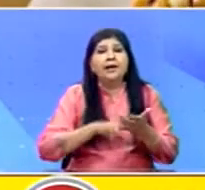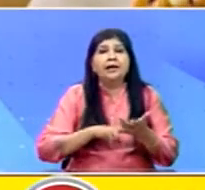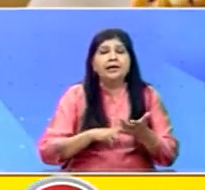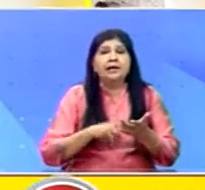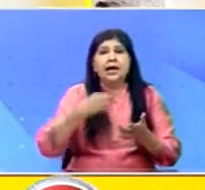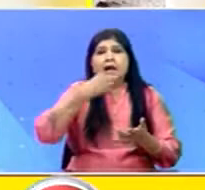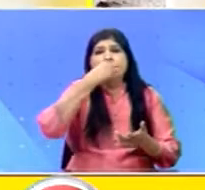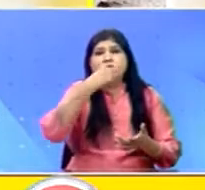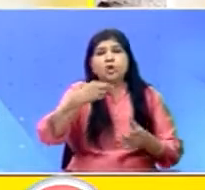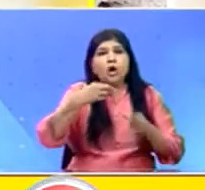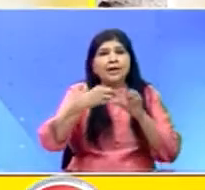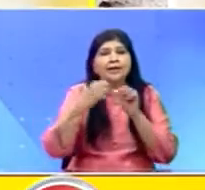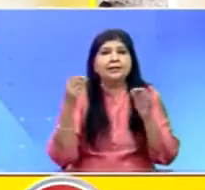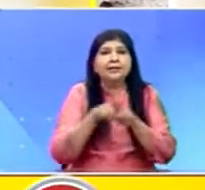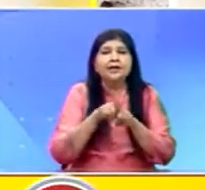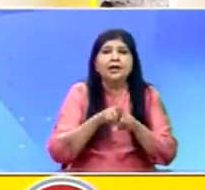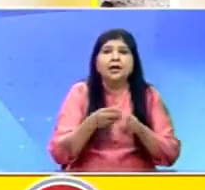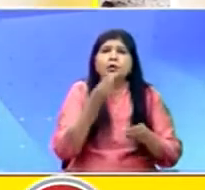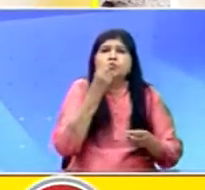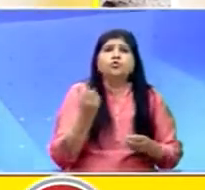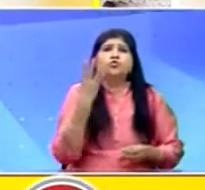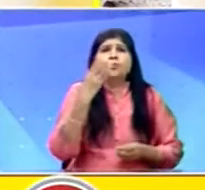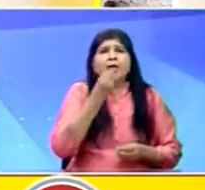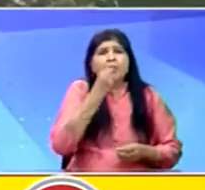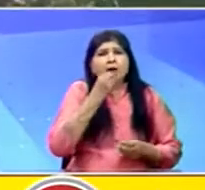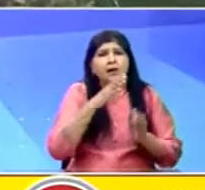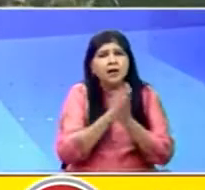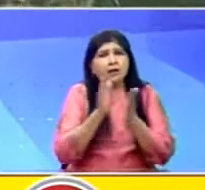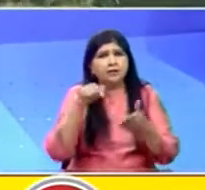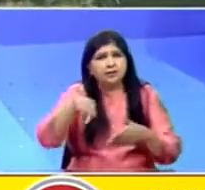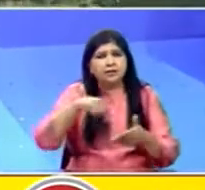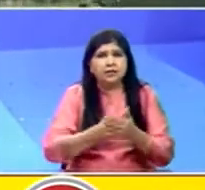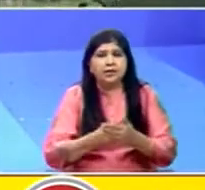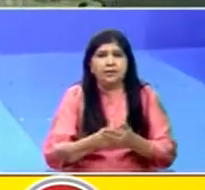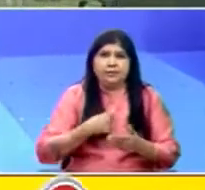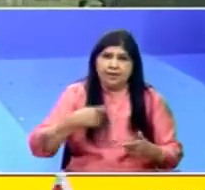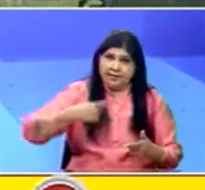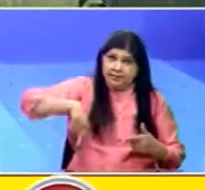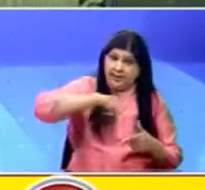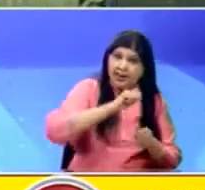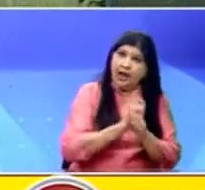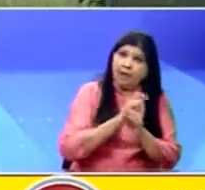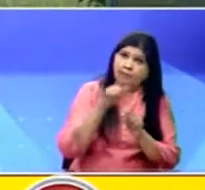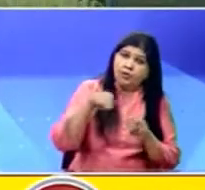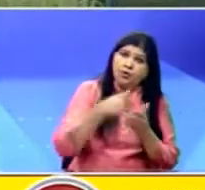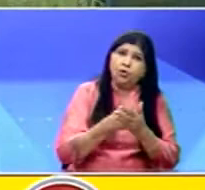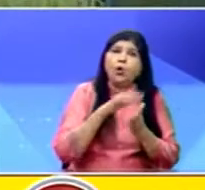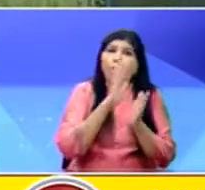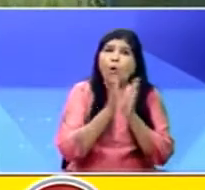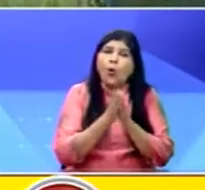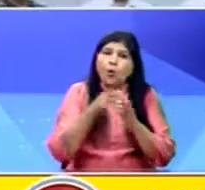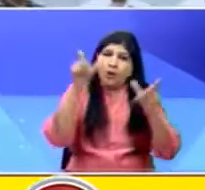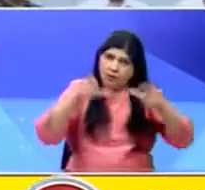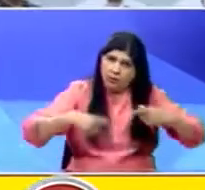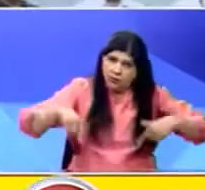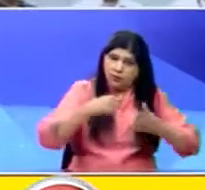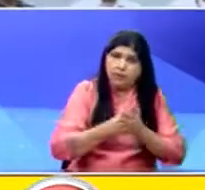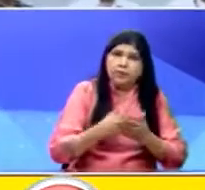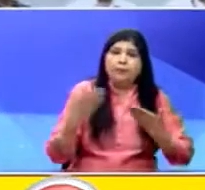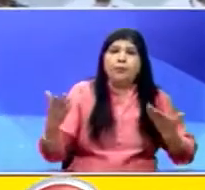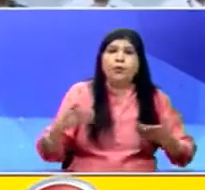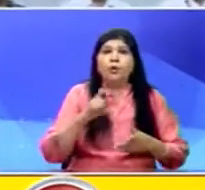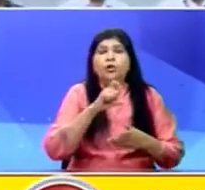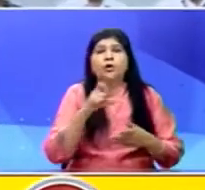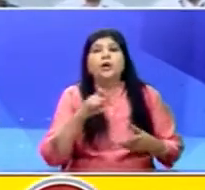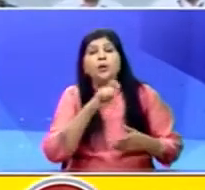बार्स और मिलेट ब्रेकफास्ट तैयार कर रहे हैं। मैं इस क्षेत्र में काम करने वाले सभी लोगों को बहुत